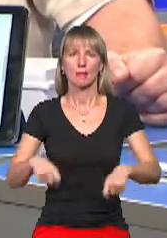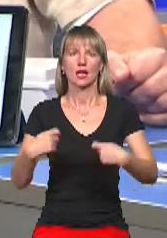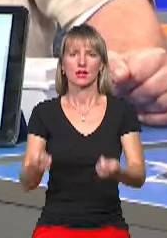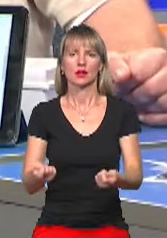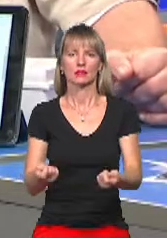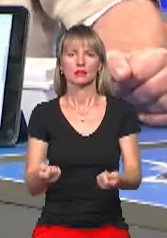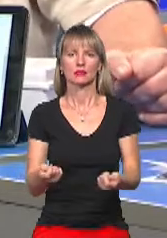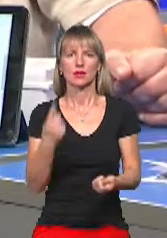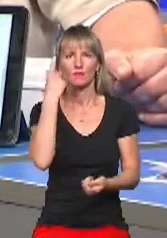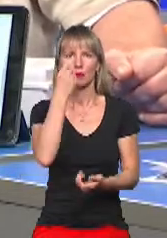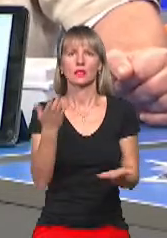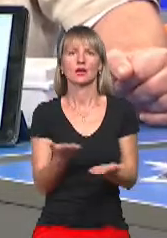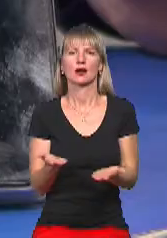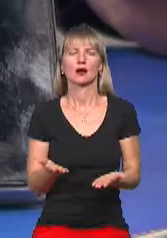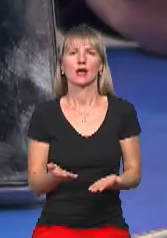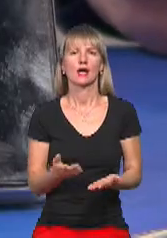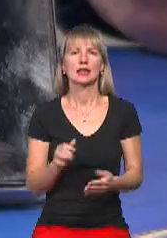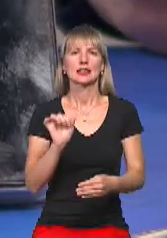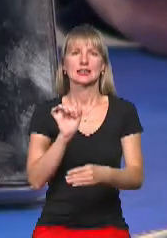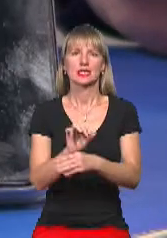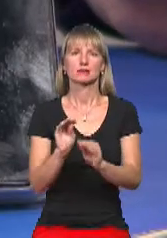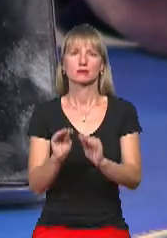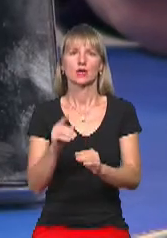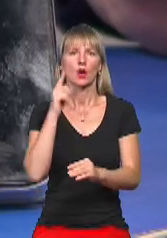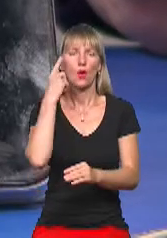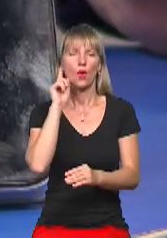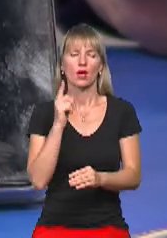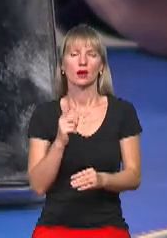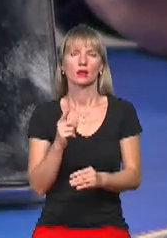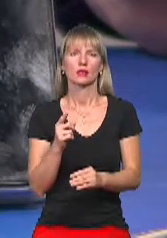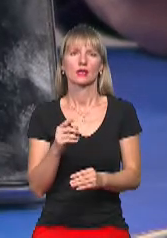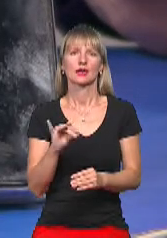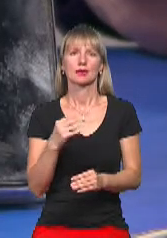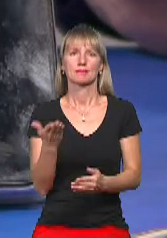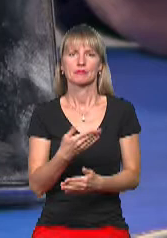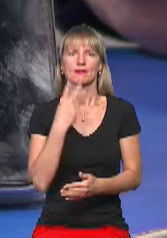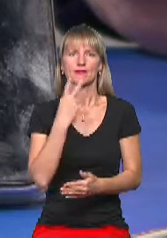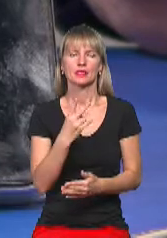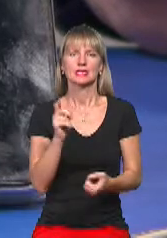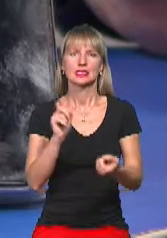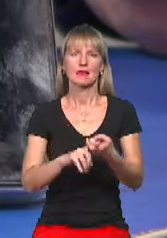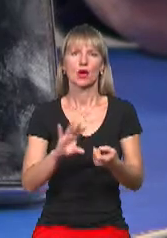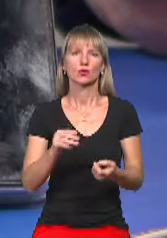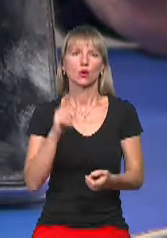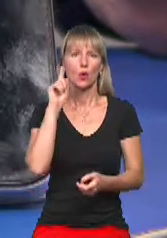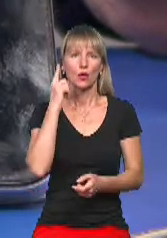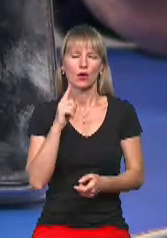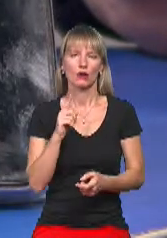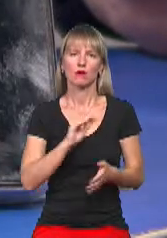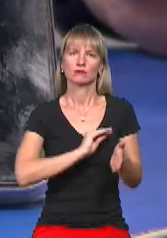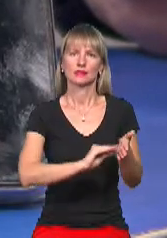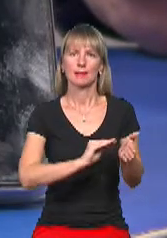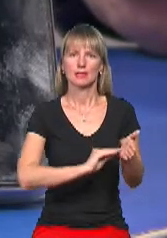Вот, значит, станция отмечена цветом, значит, и мы видим, значит, в зависимости от цвета